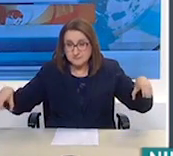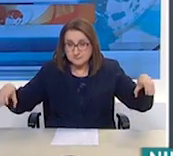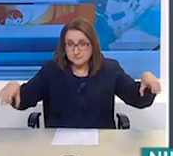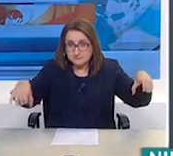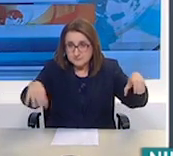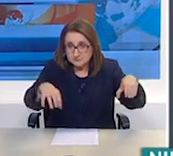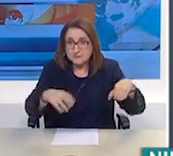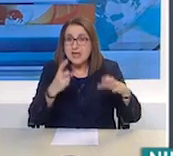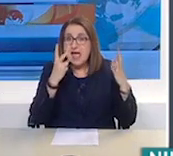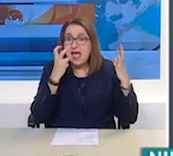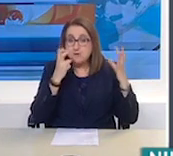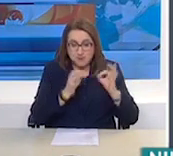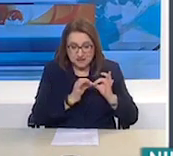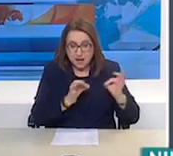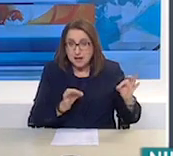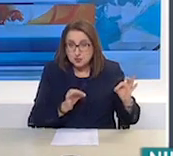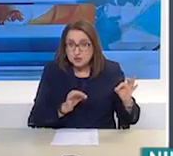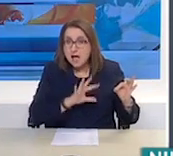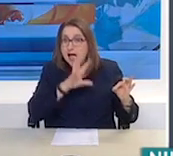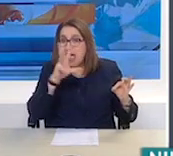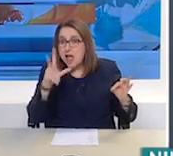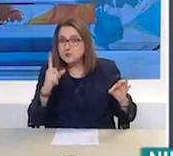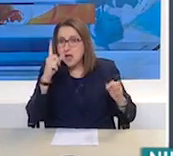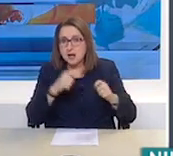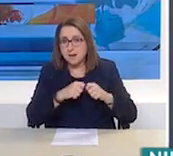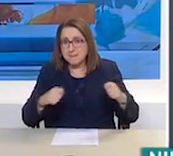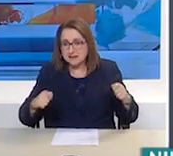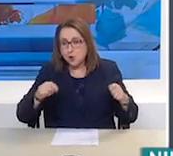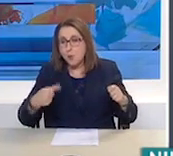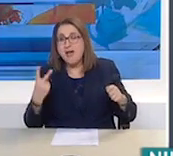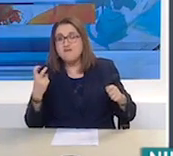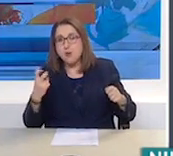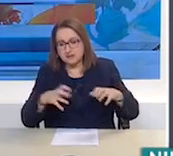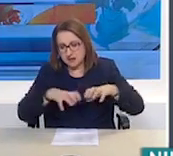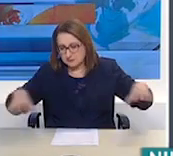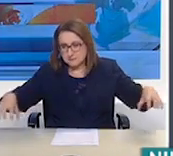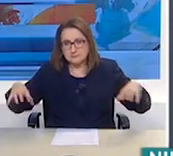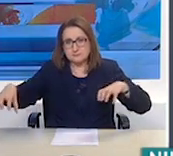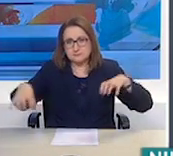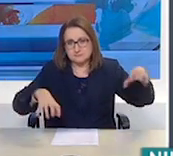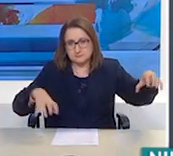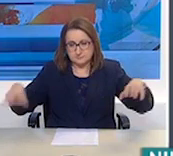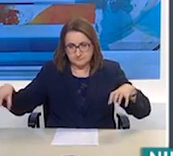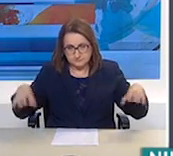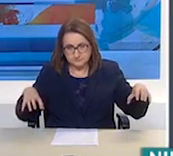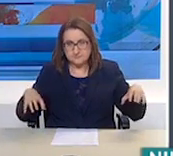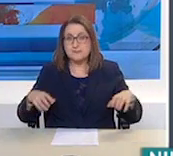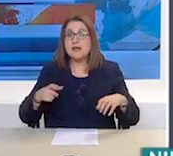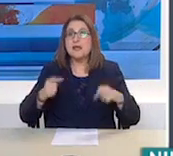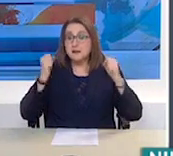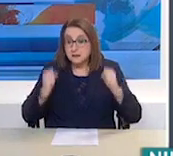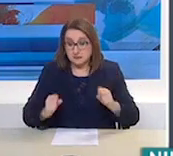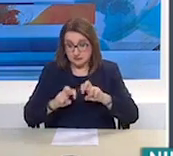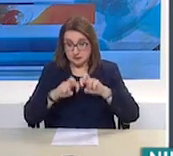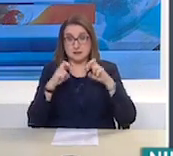καθισμάτων από 70 εκατοστά έως και 1 μέτρο και 70 εκατοστά. Ο μέγιστος επιτρεπόμενος αριθμός καθήμενων